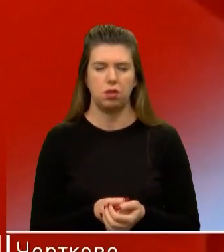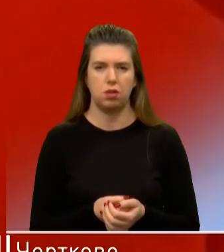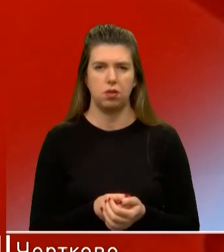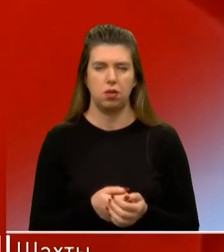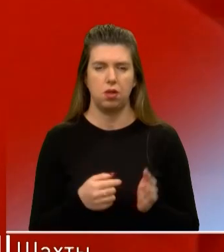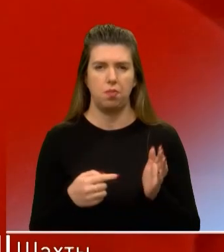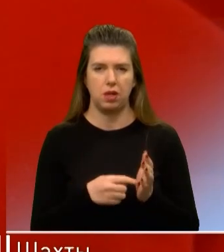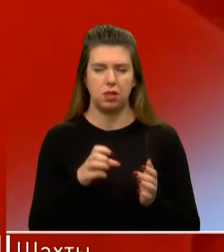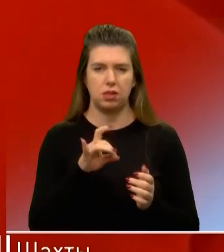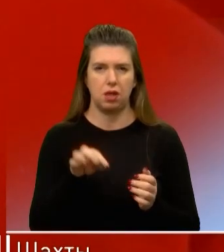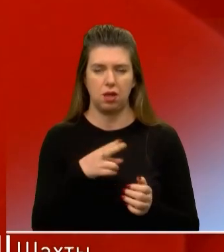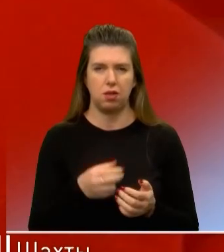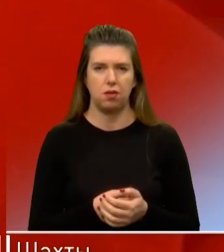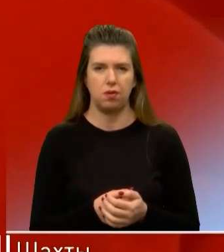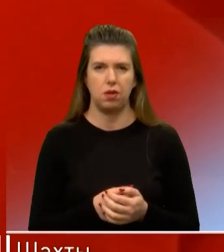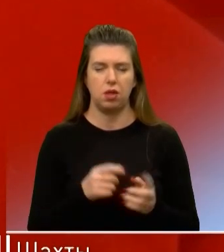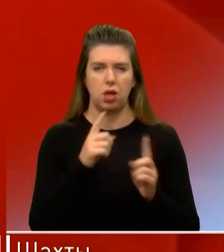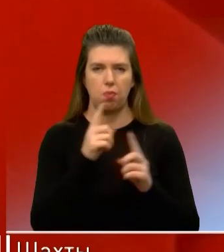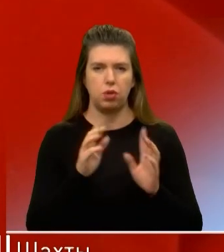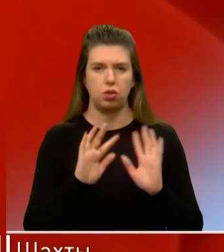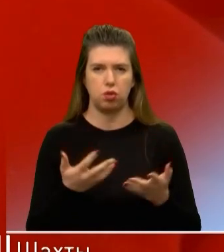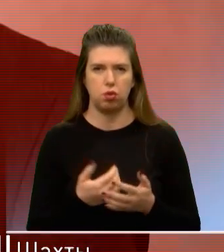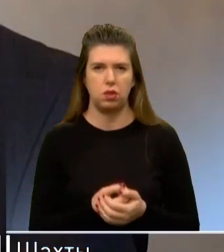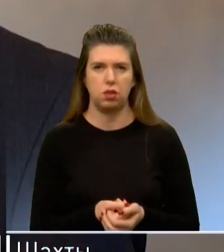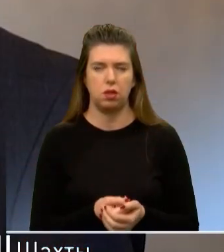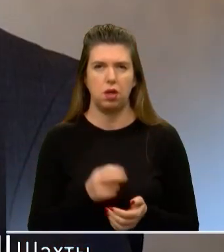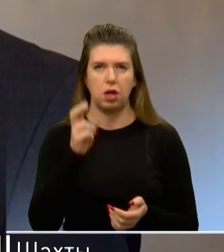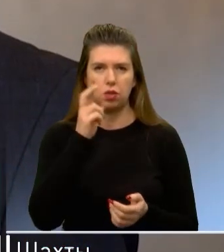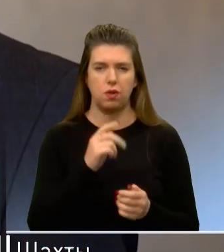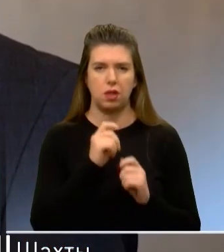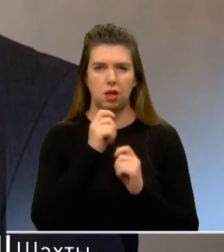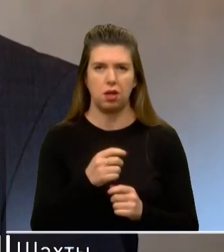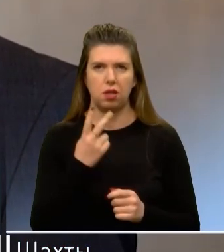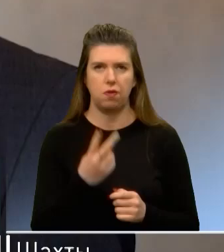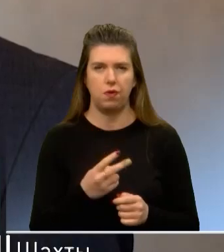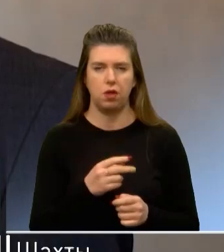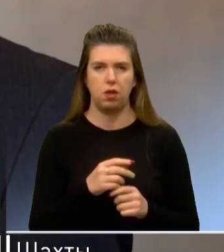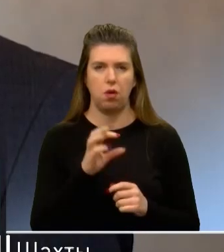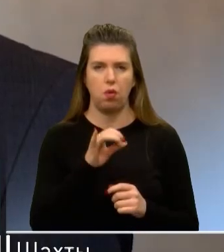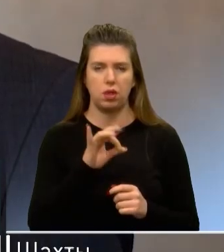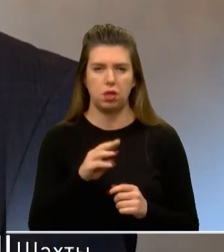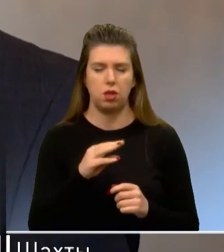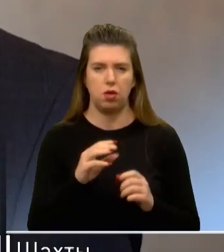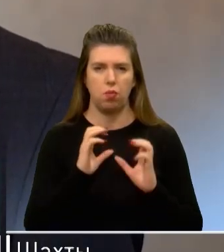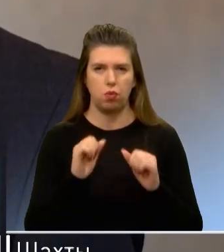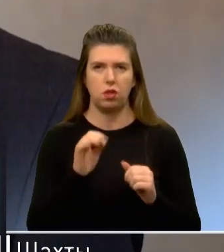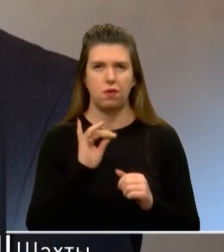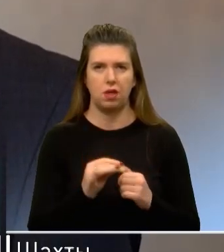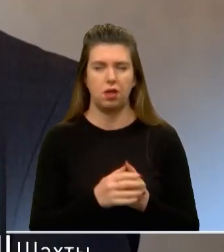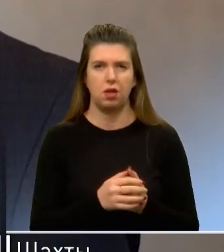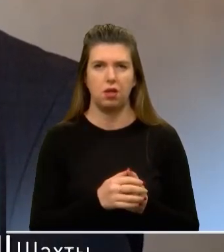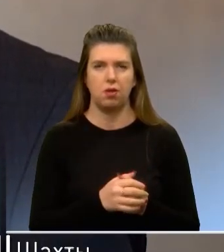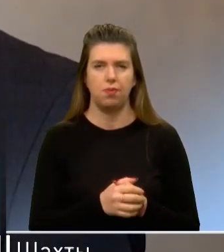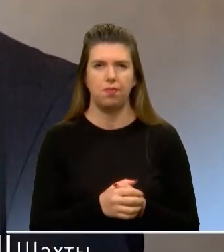пятку снаряд случай уникальный государственных наград две это оден Мужества И